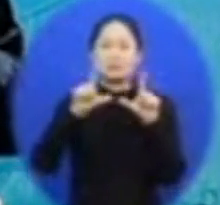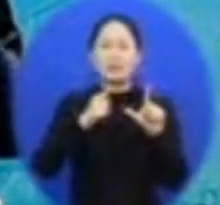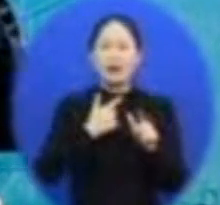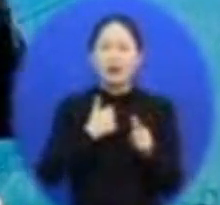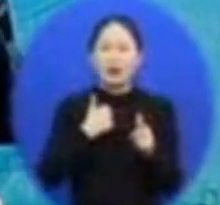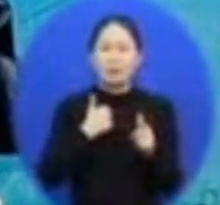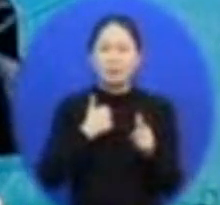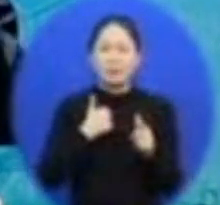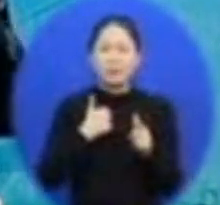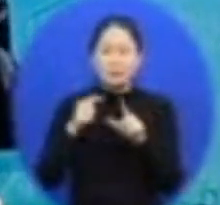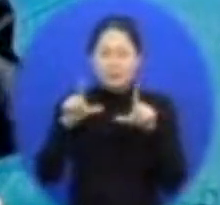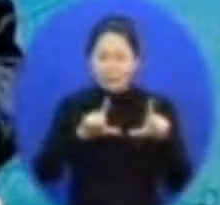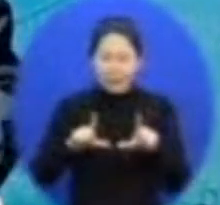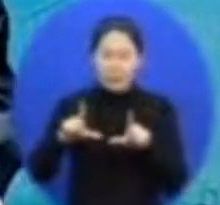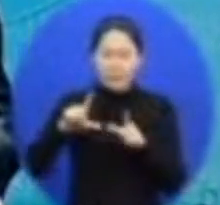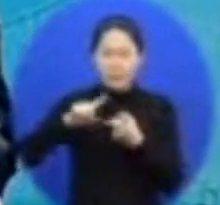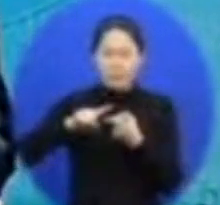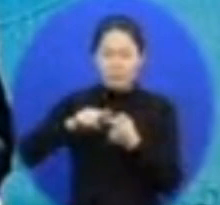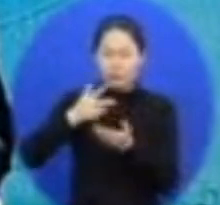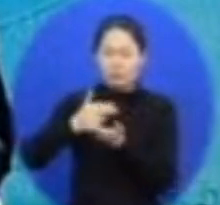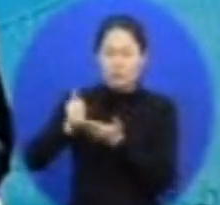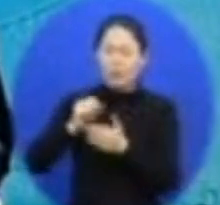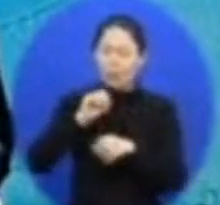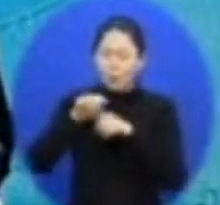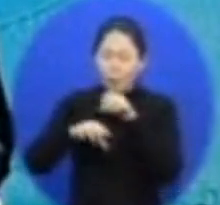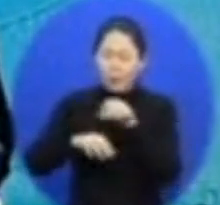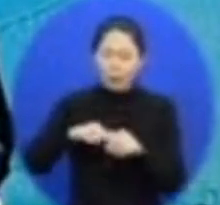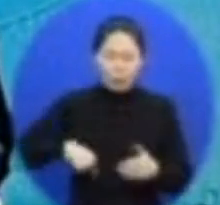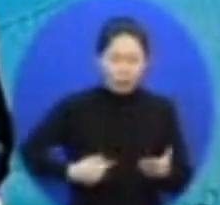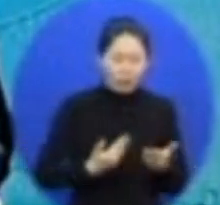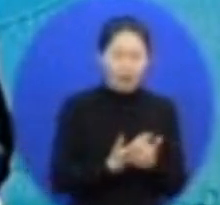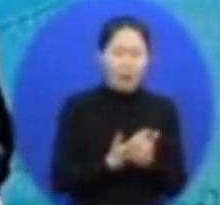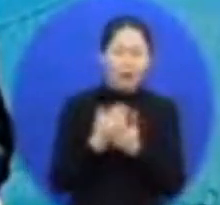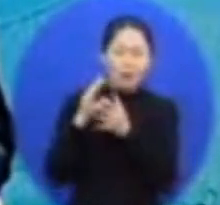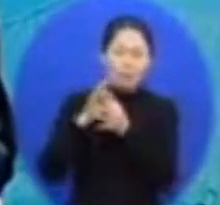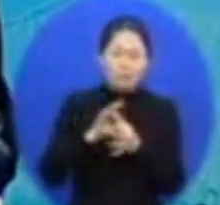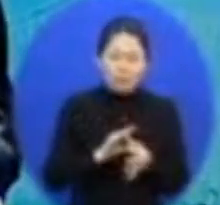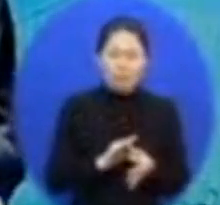그냥 고백 만하고 회계 만하고 그렇게 살 겁니까